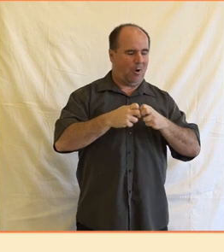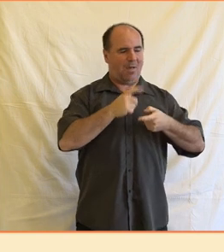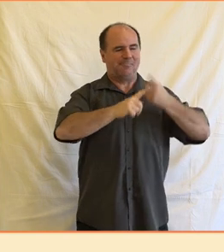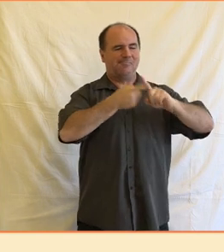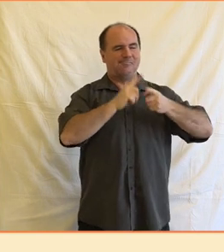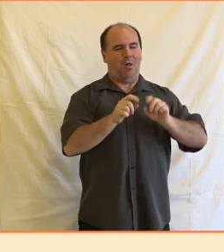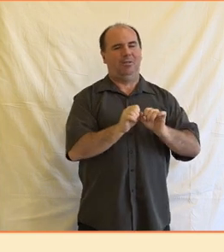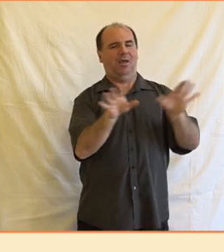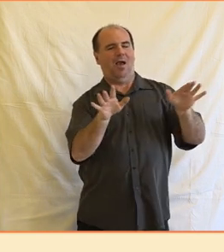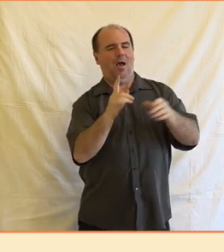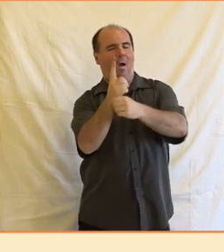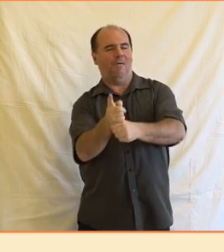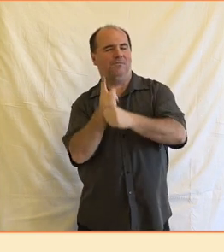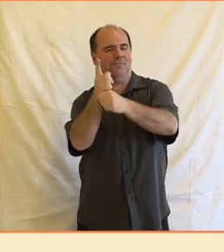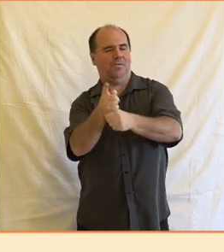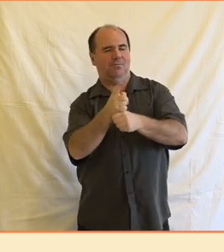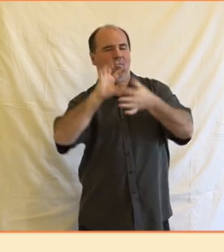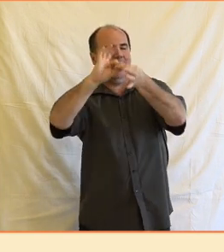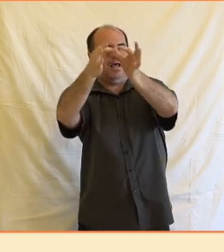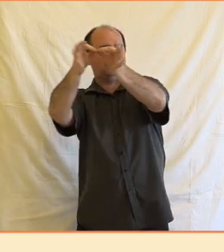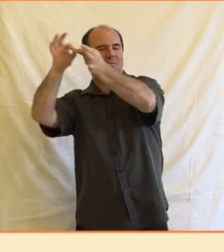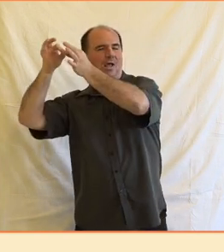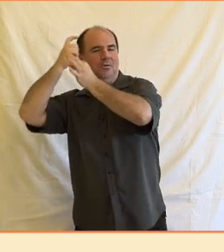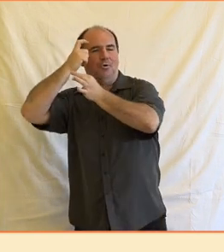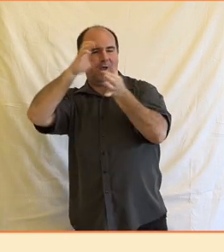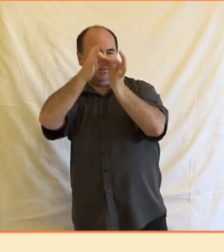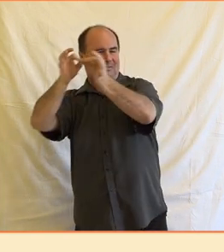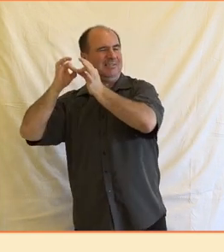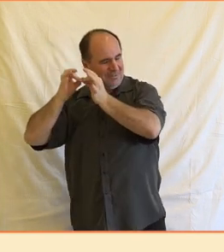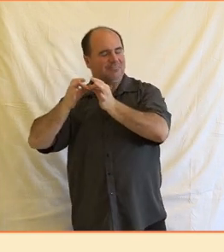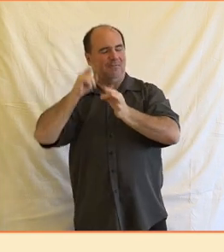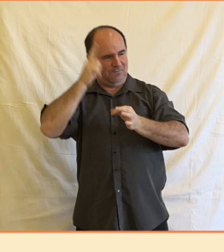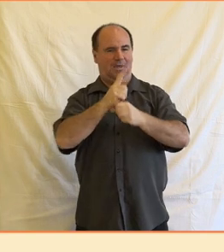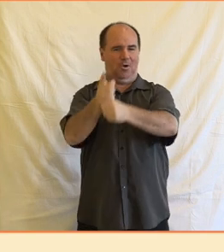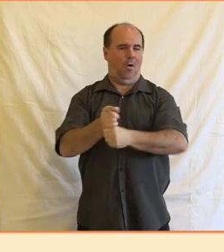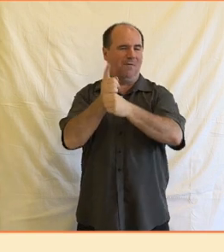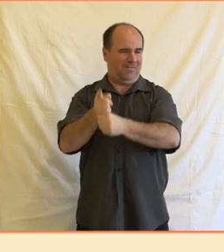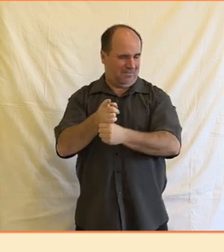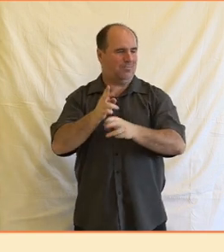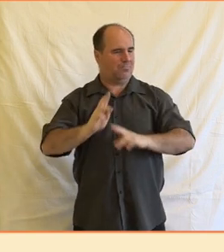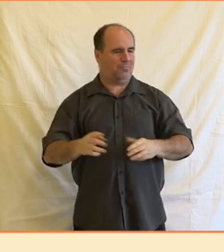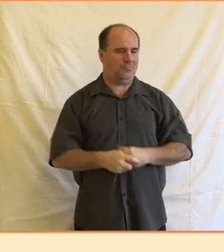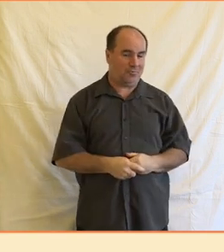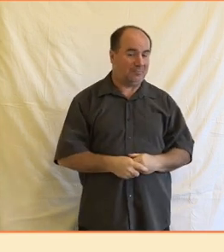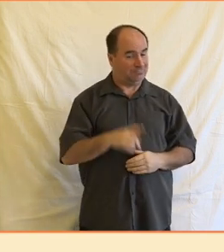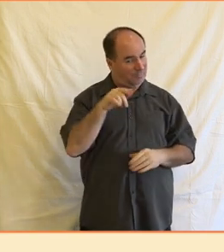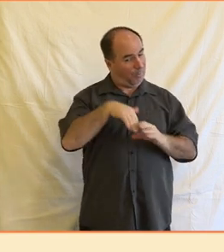webovým stránkách, které jsou mnohem více v rukou těch, které, jejichž informace tedy mají být